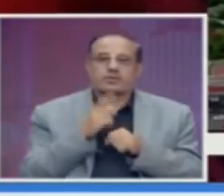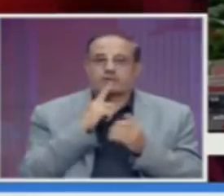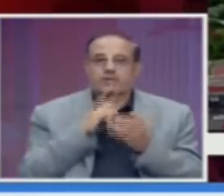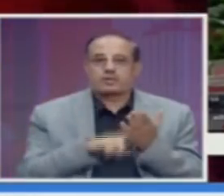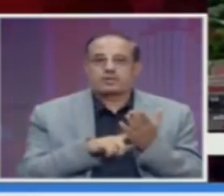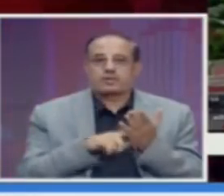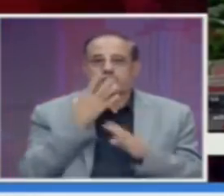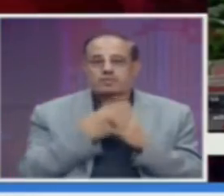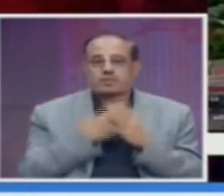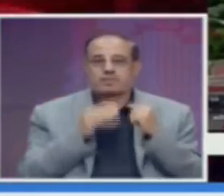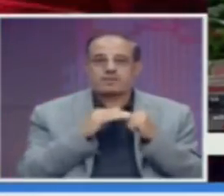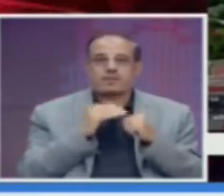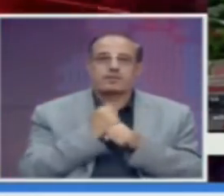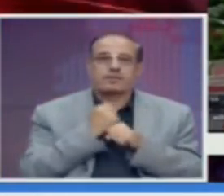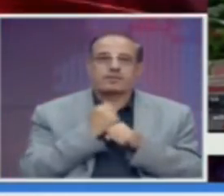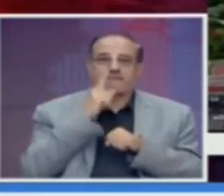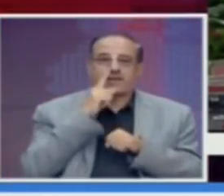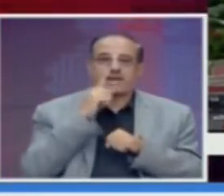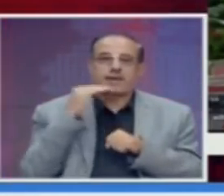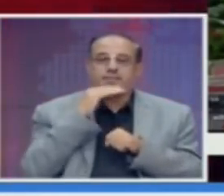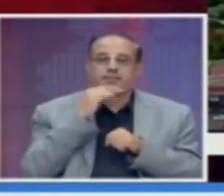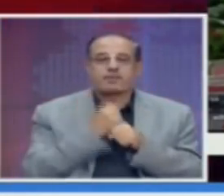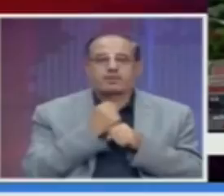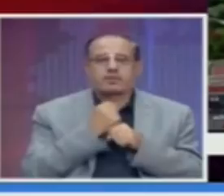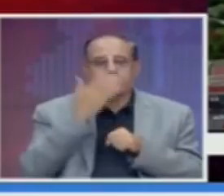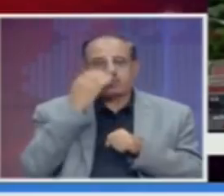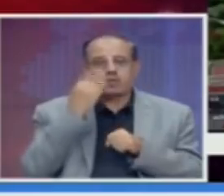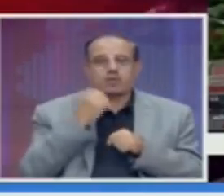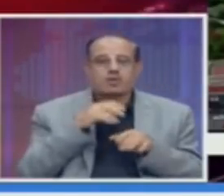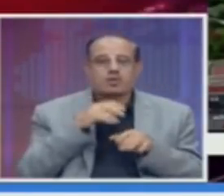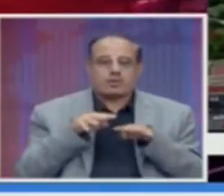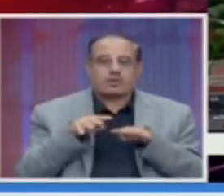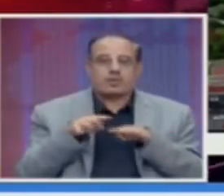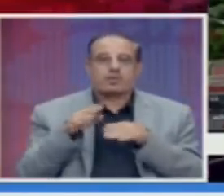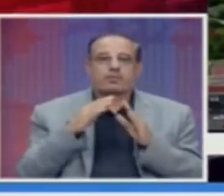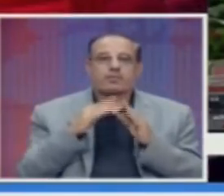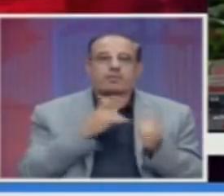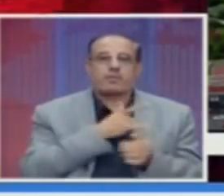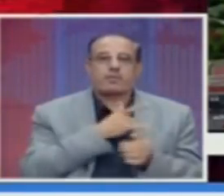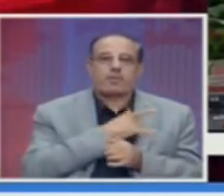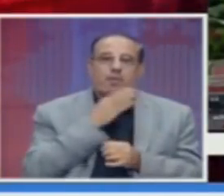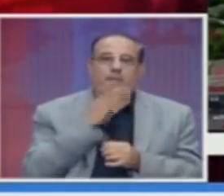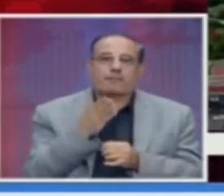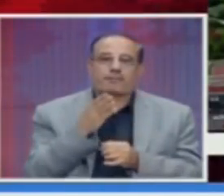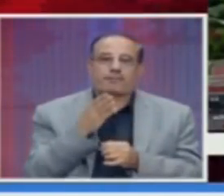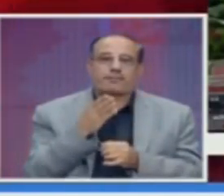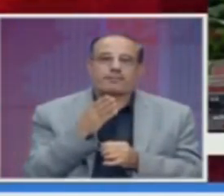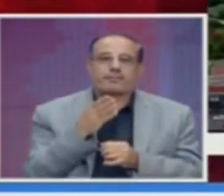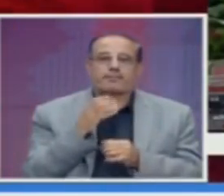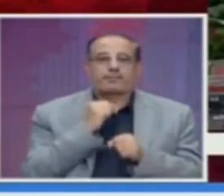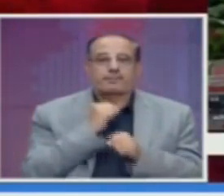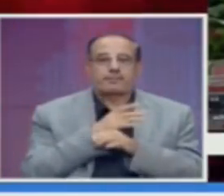والحقيقة أبناء الجالية المصرية في النمسا أشادوا بهذه الجهود وبتحركات مصرنا الحبيبة لهذه